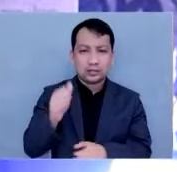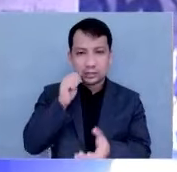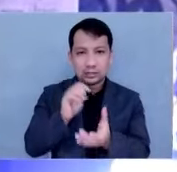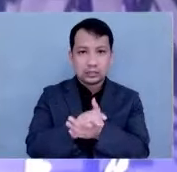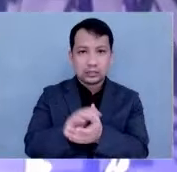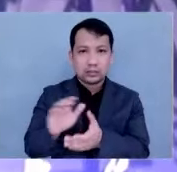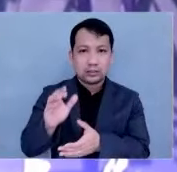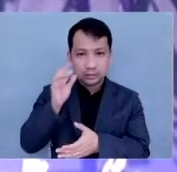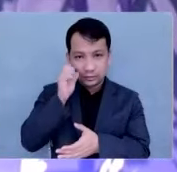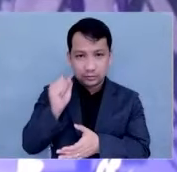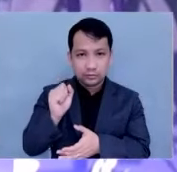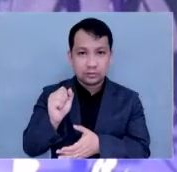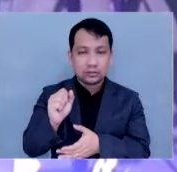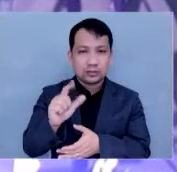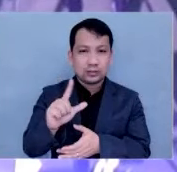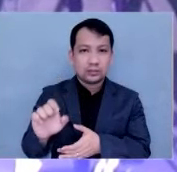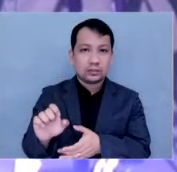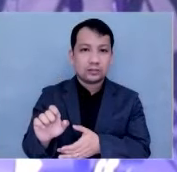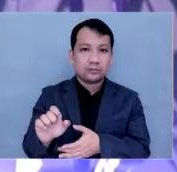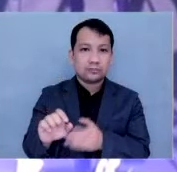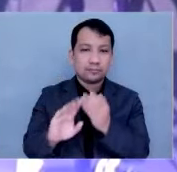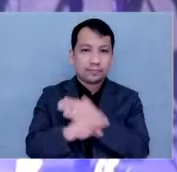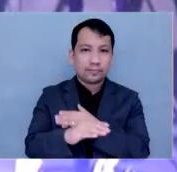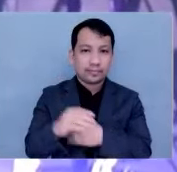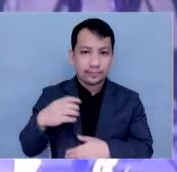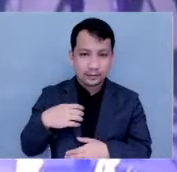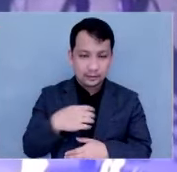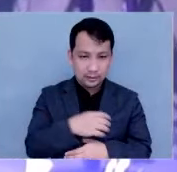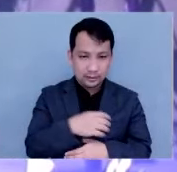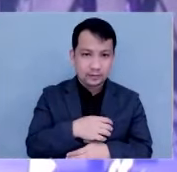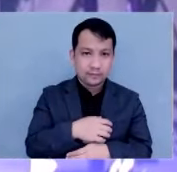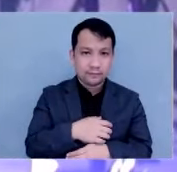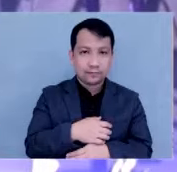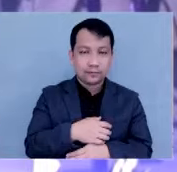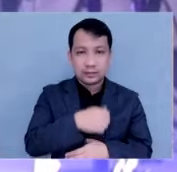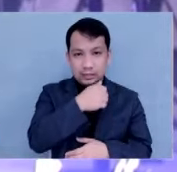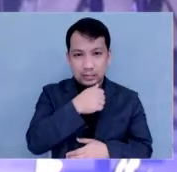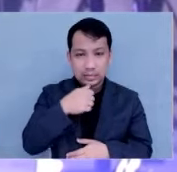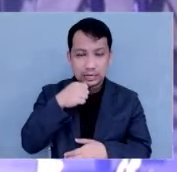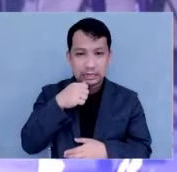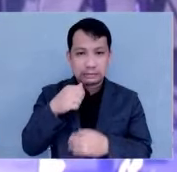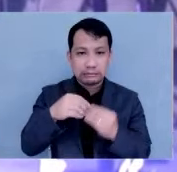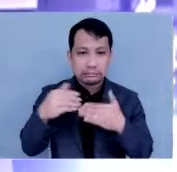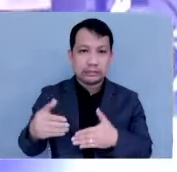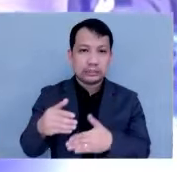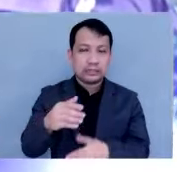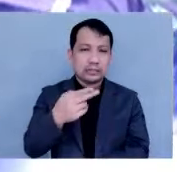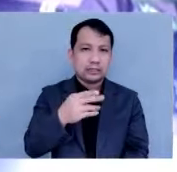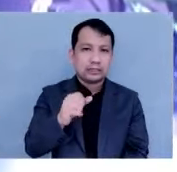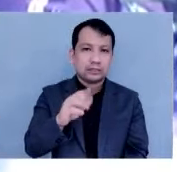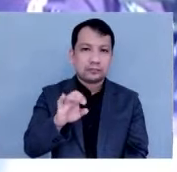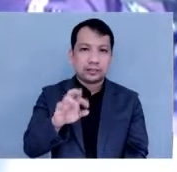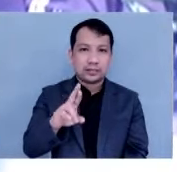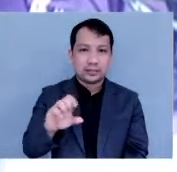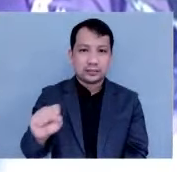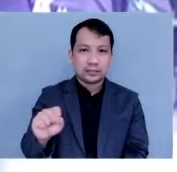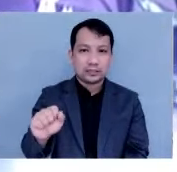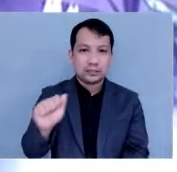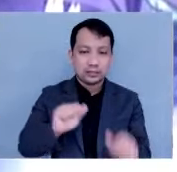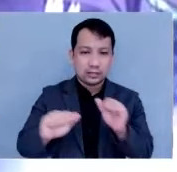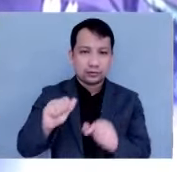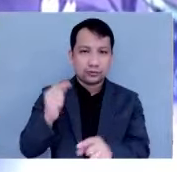Lee. Susubukan ding makabalik sa kamera ni dating Agrarian Reform Secretary Hernani Braganza sa ilalim ng aksyon dapat